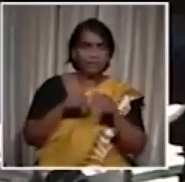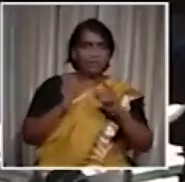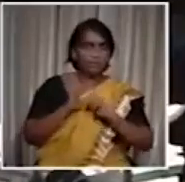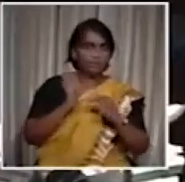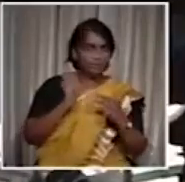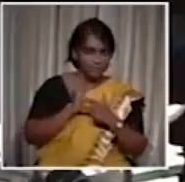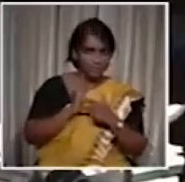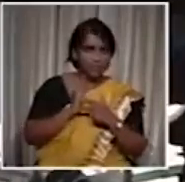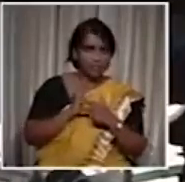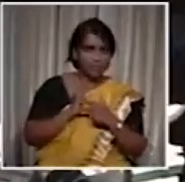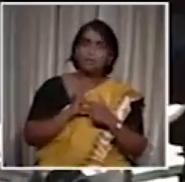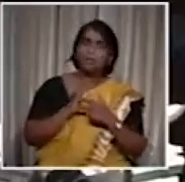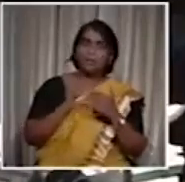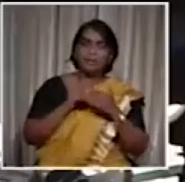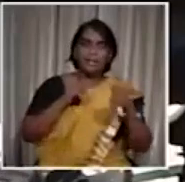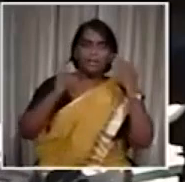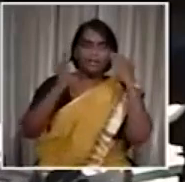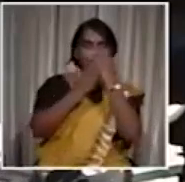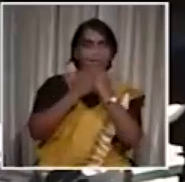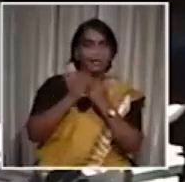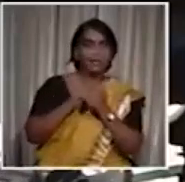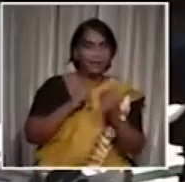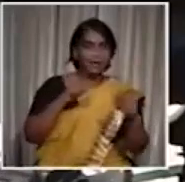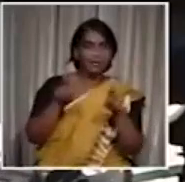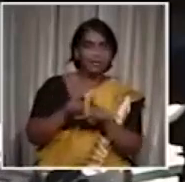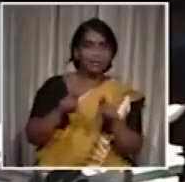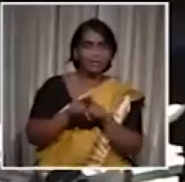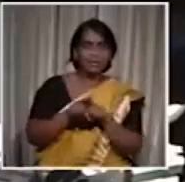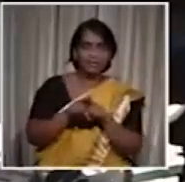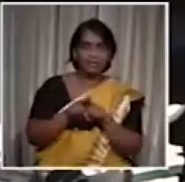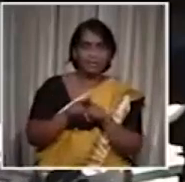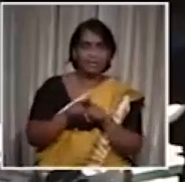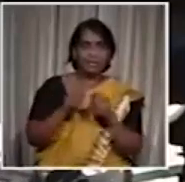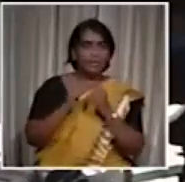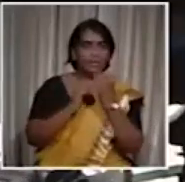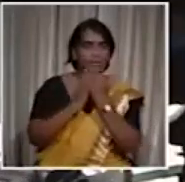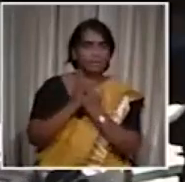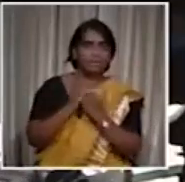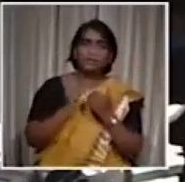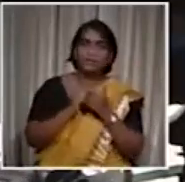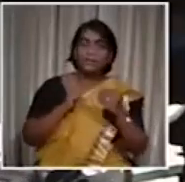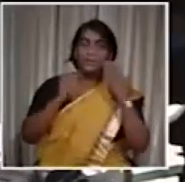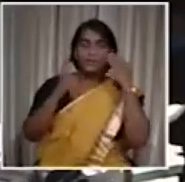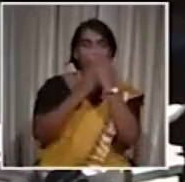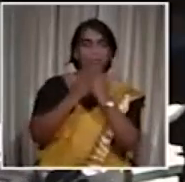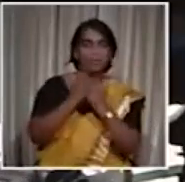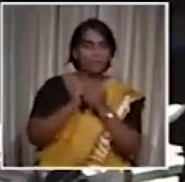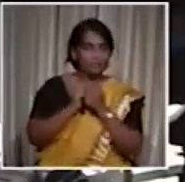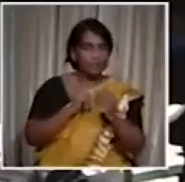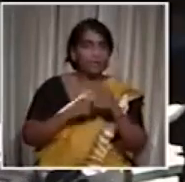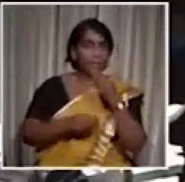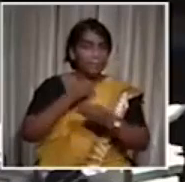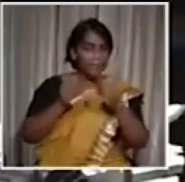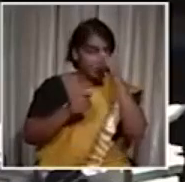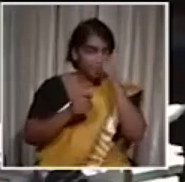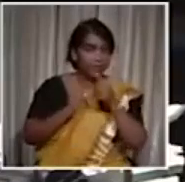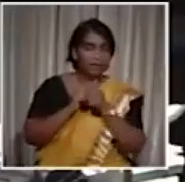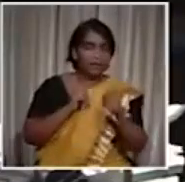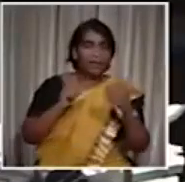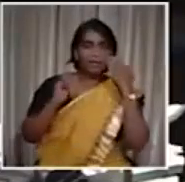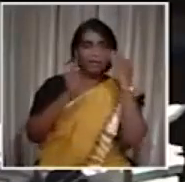වලට විරුද්ධ වුණා කියලා. එතුමා කියනවා කනස්සල්ලෙන් කියනවා රටේ විශාල ව්‍යාපෘති වලට විරුද්ධ වුණා. හැබැයි වාණිජ ණයවලට විරුද්ධ වුණේ නැහැ